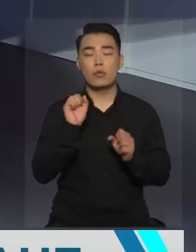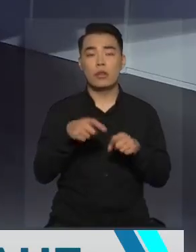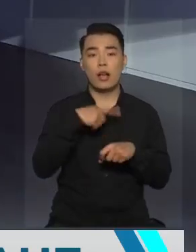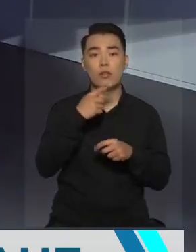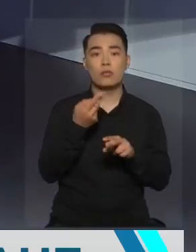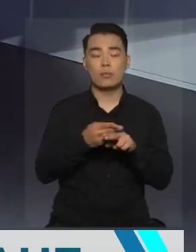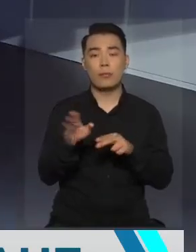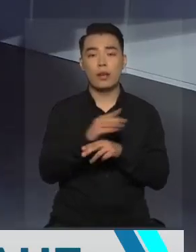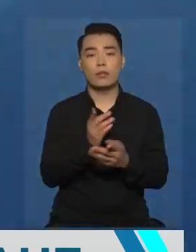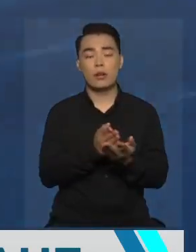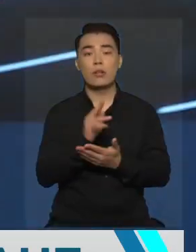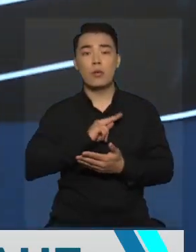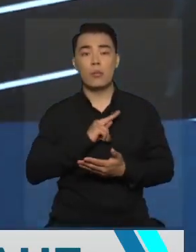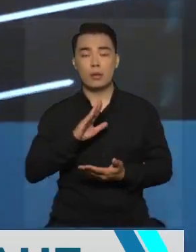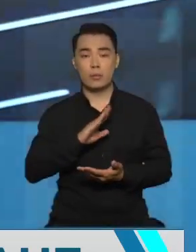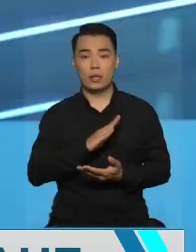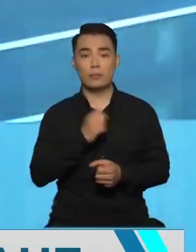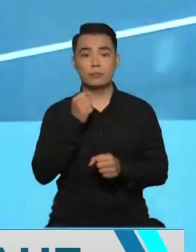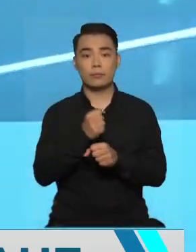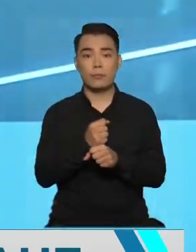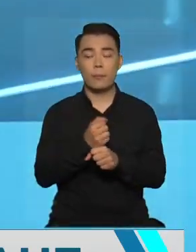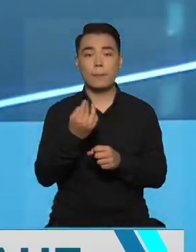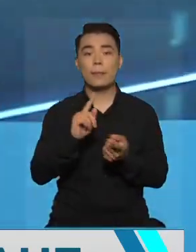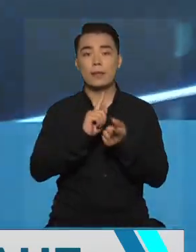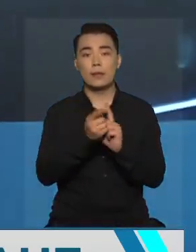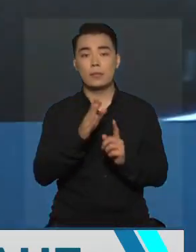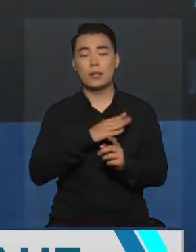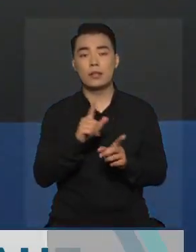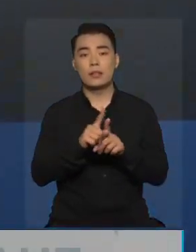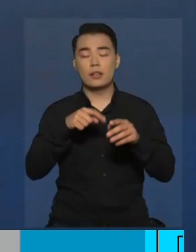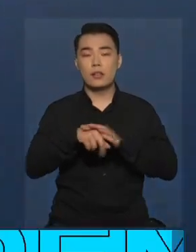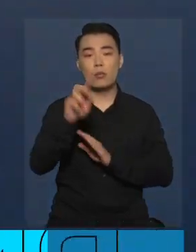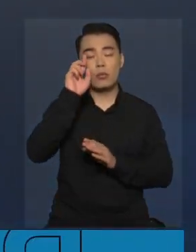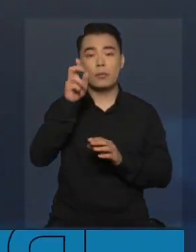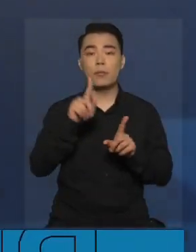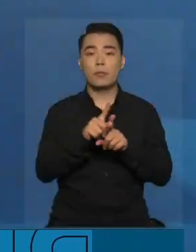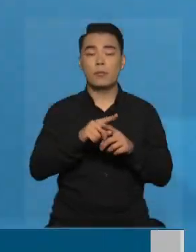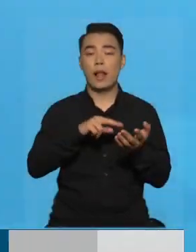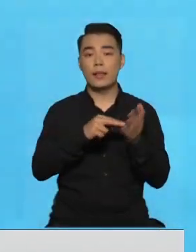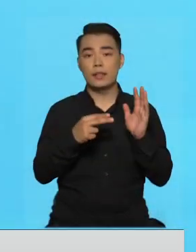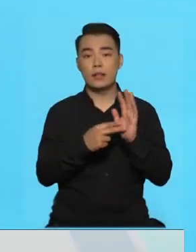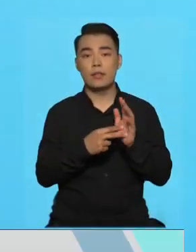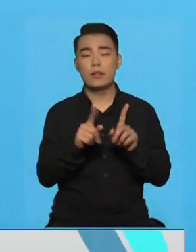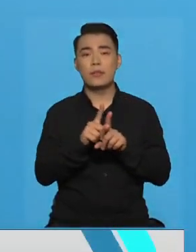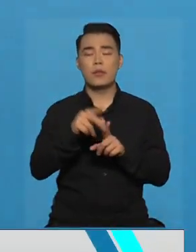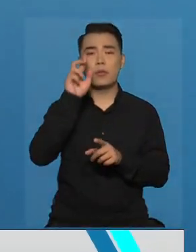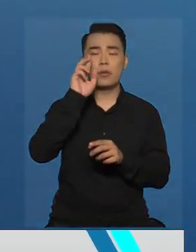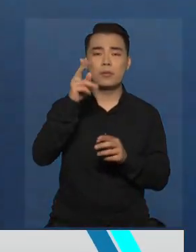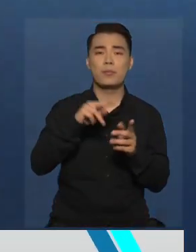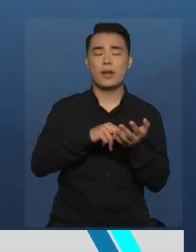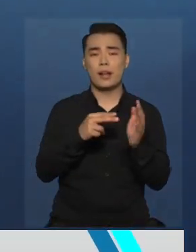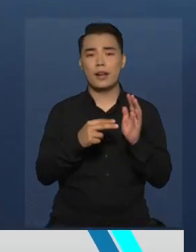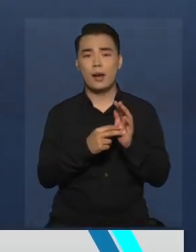была определенно проведена. Угу. Мы перешли к изменениям в системе госпланирования от государственных программ, с громоздких, с